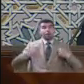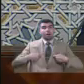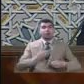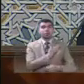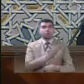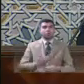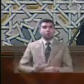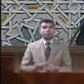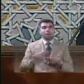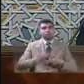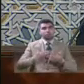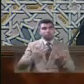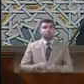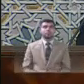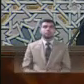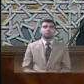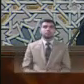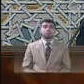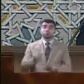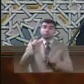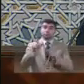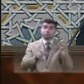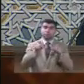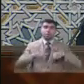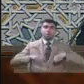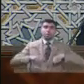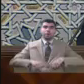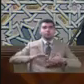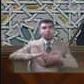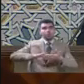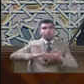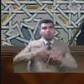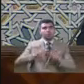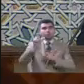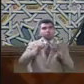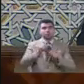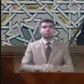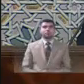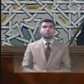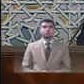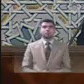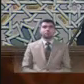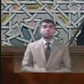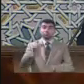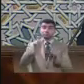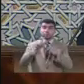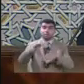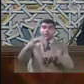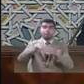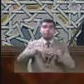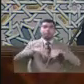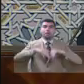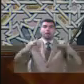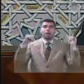المحترم، السيدة والسادة الوزراء المحترمون، السيدات والسادة النواب